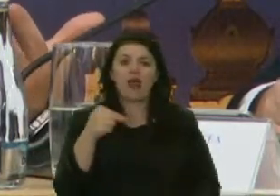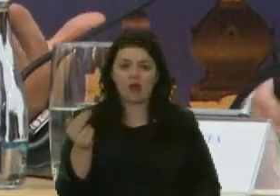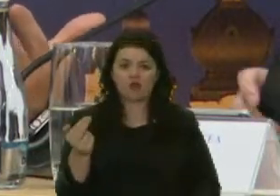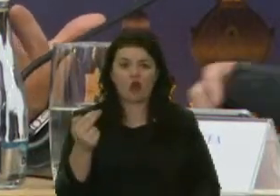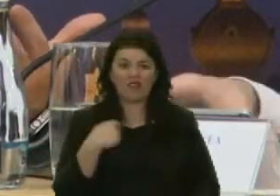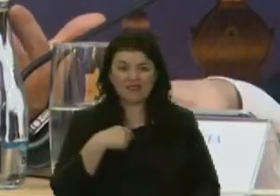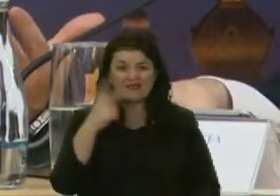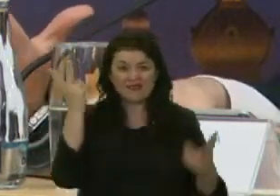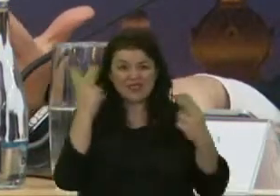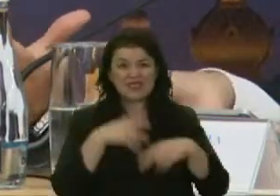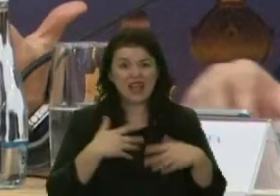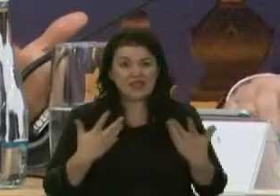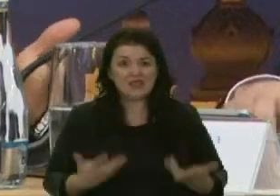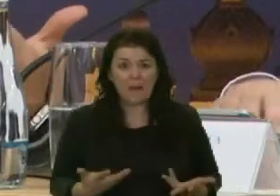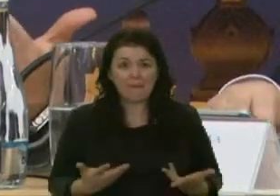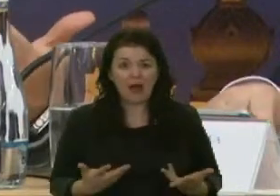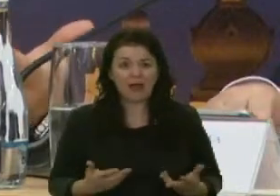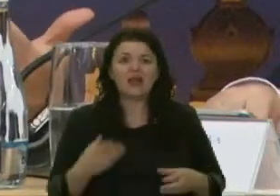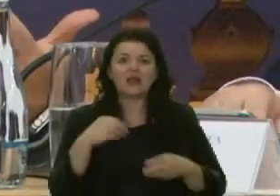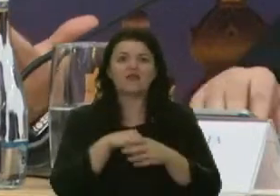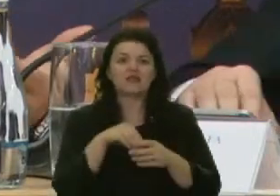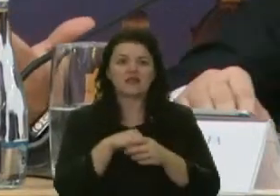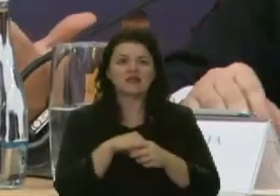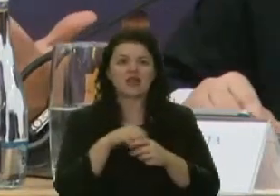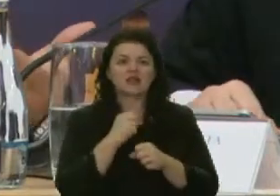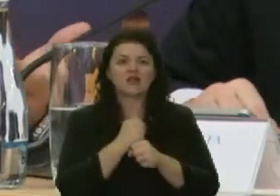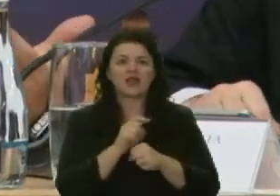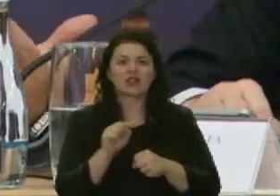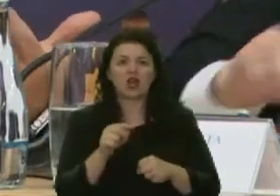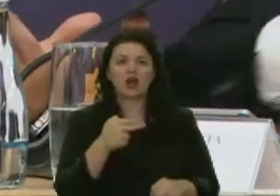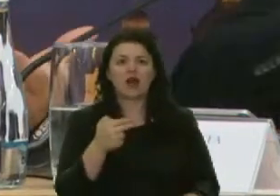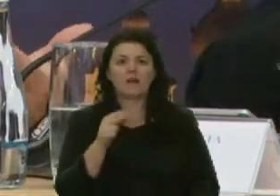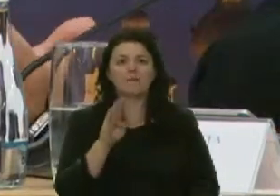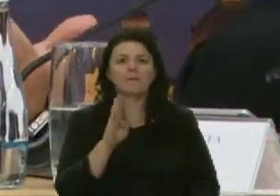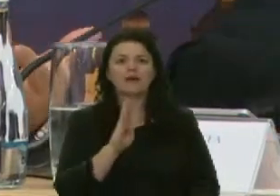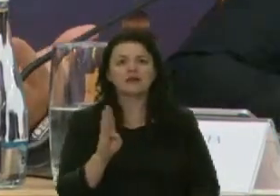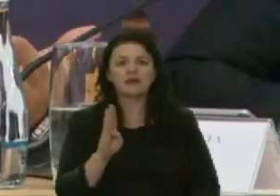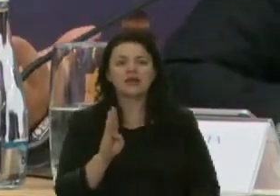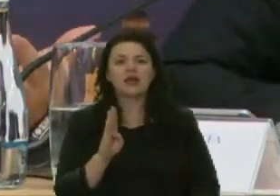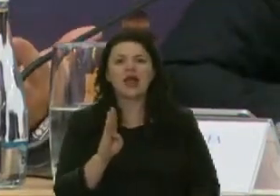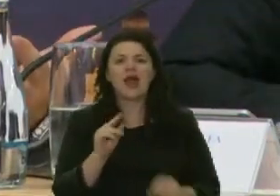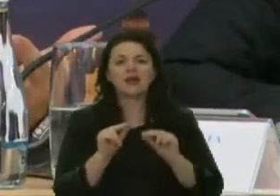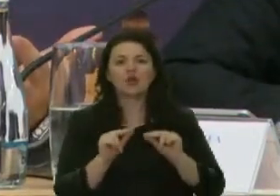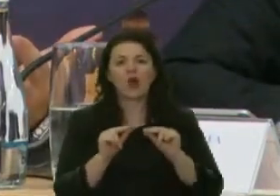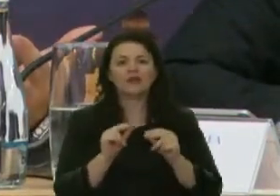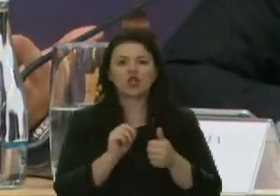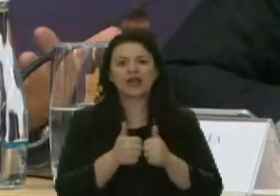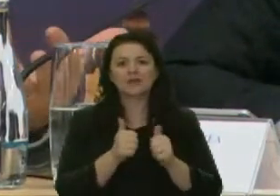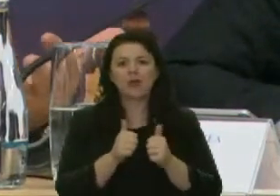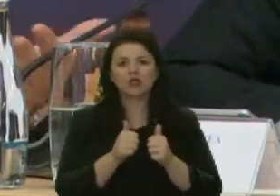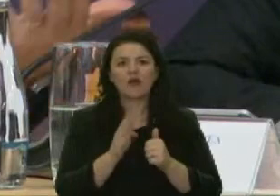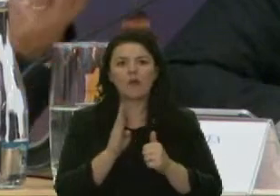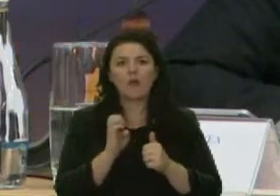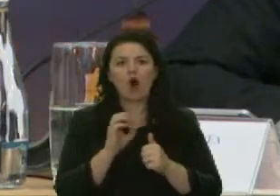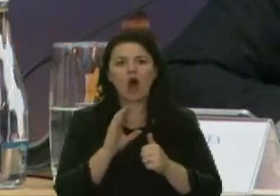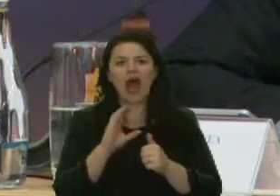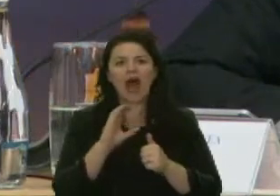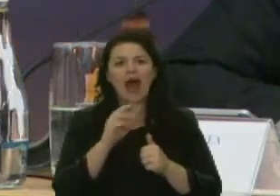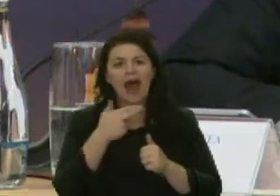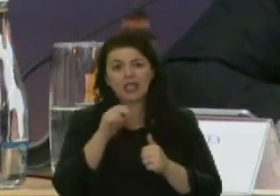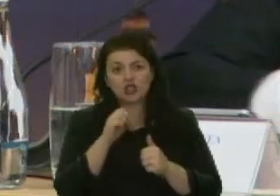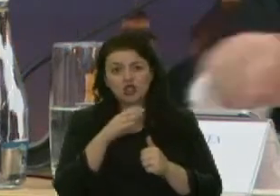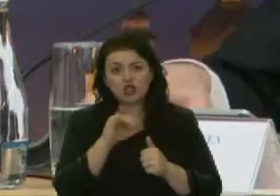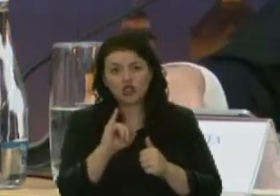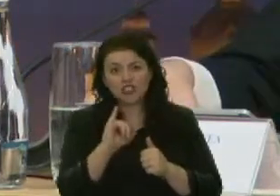100 de milioane de euro investiții care se fac în acest hub educațional sportiv din din borhanci și mă bucur